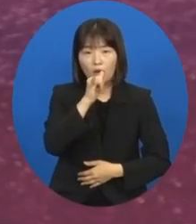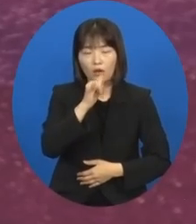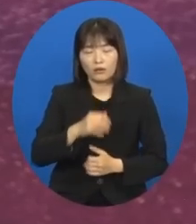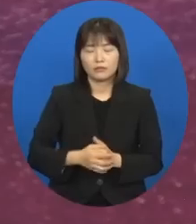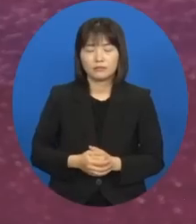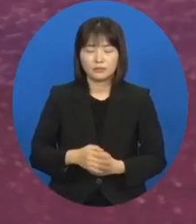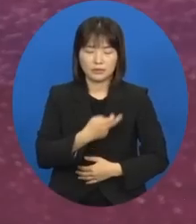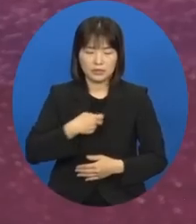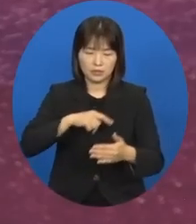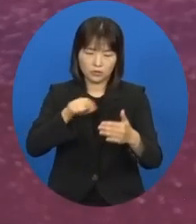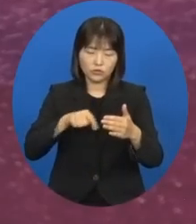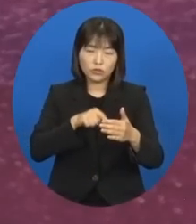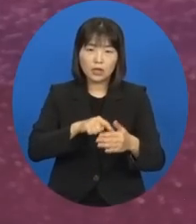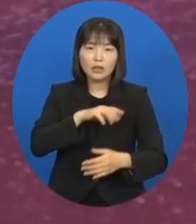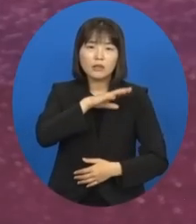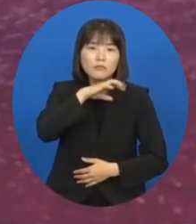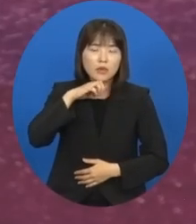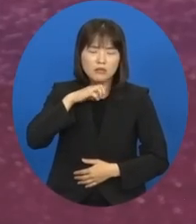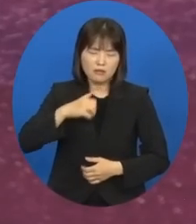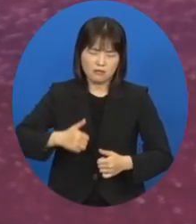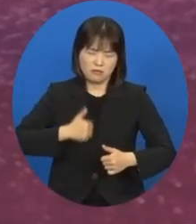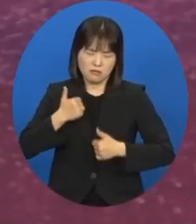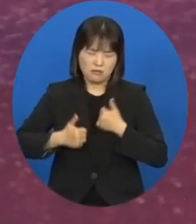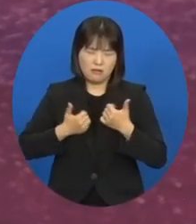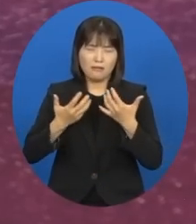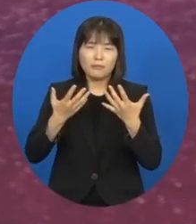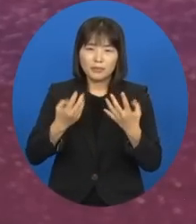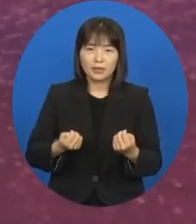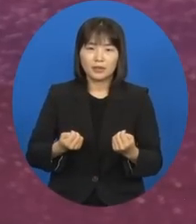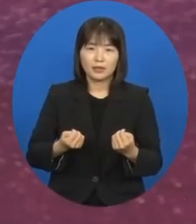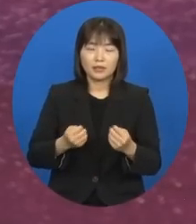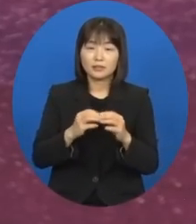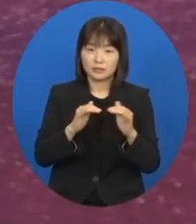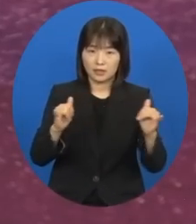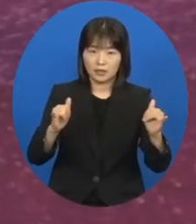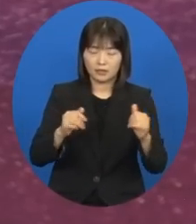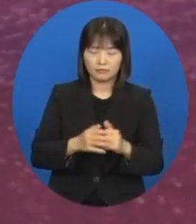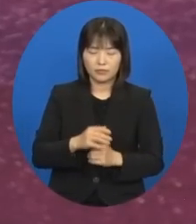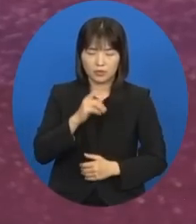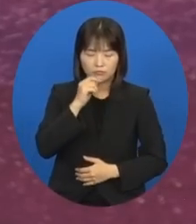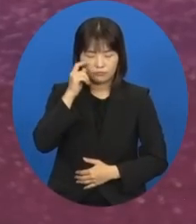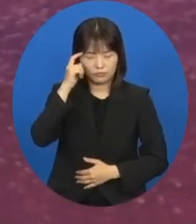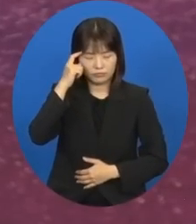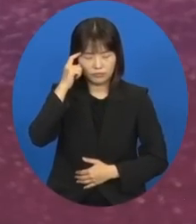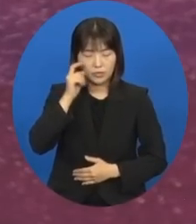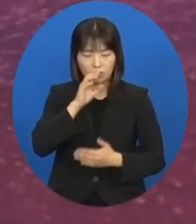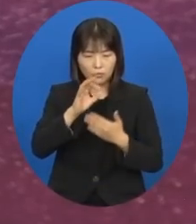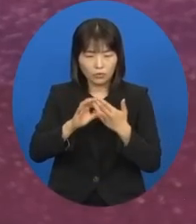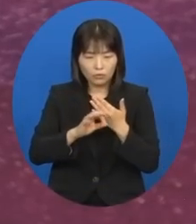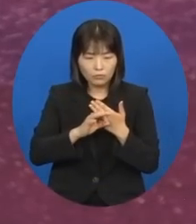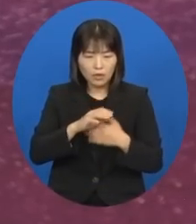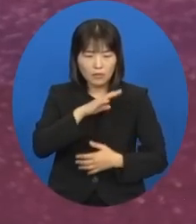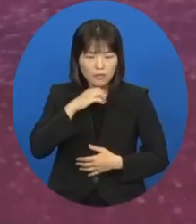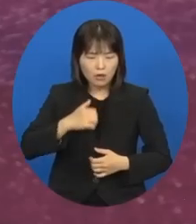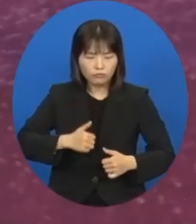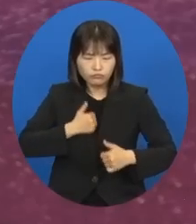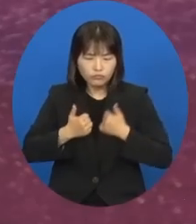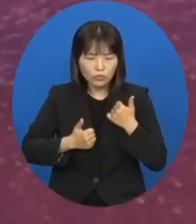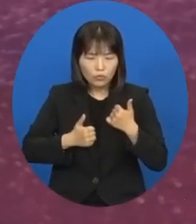제자들 중에 베드로 참 분노가 많은 사람이었죠 가만 묵상해보면 그의 분노가 어디에서